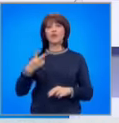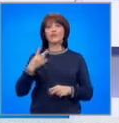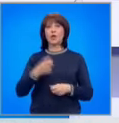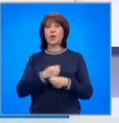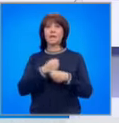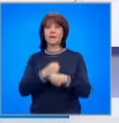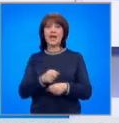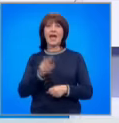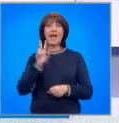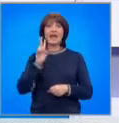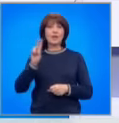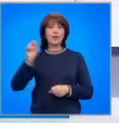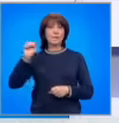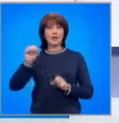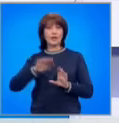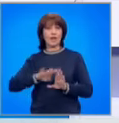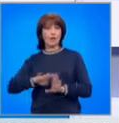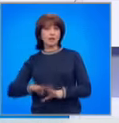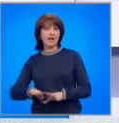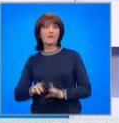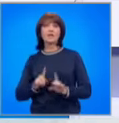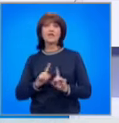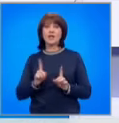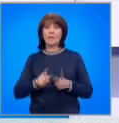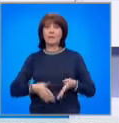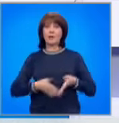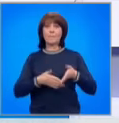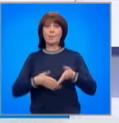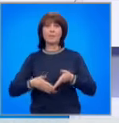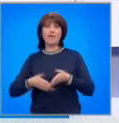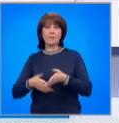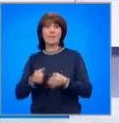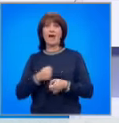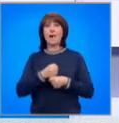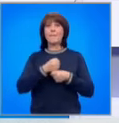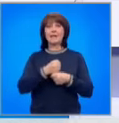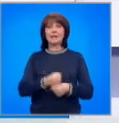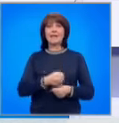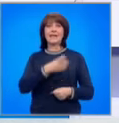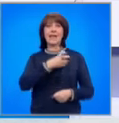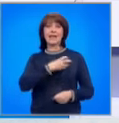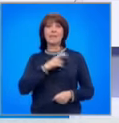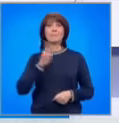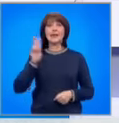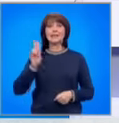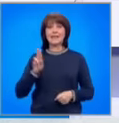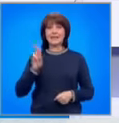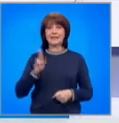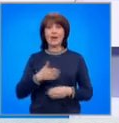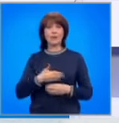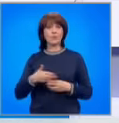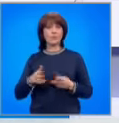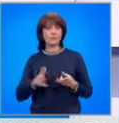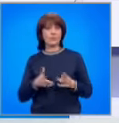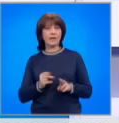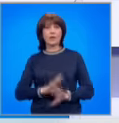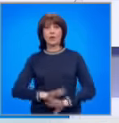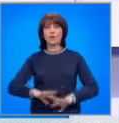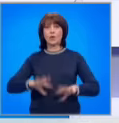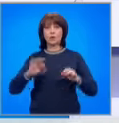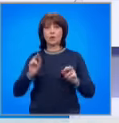И двете формации остават на позиция, че няма да подкрепят кабинет с мандата на ГЕРБ СДС. От Продължаваме промяната обаче са готови